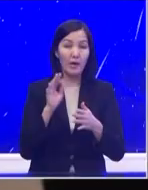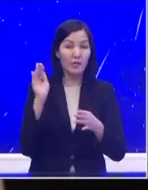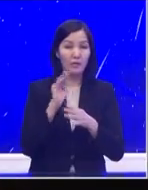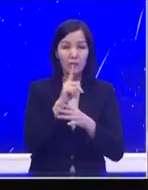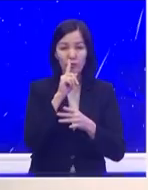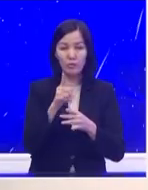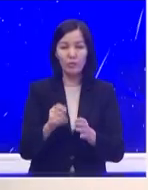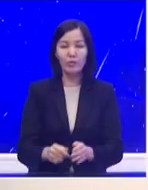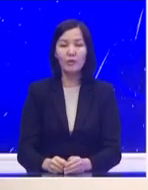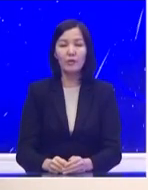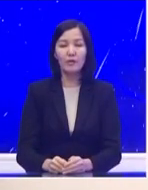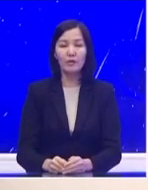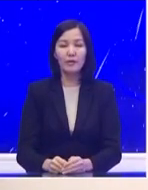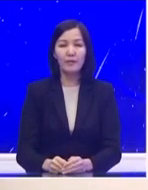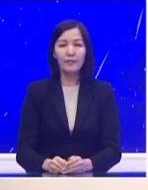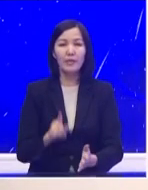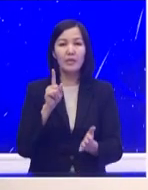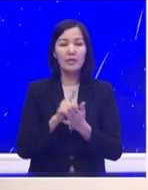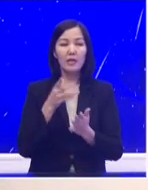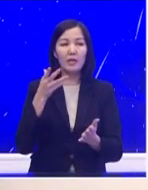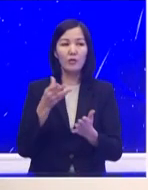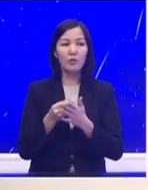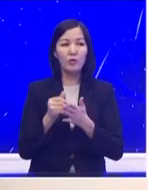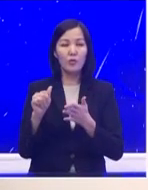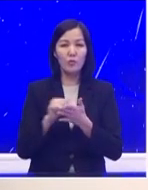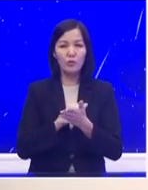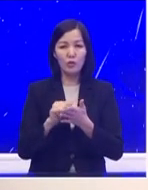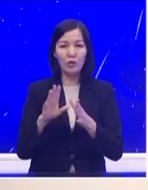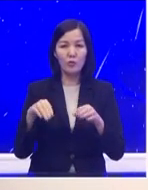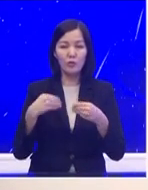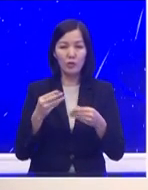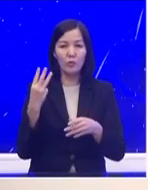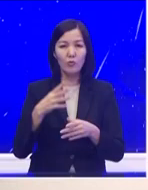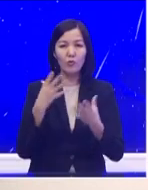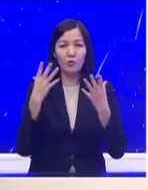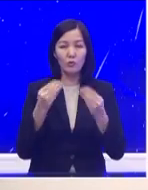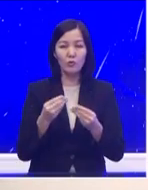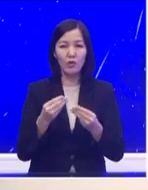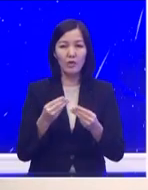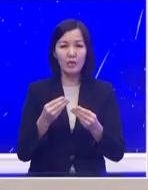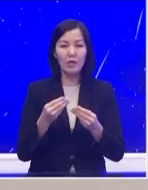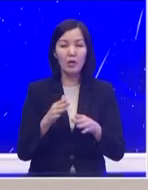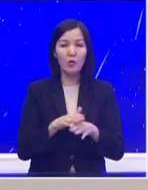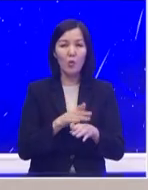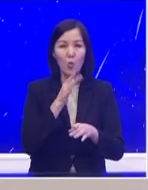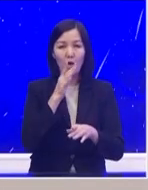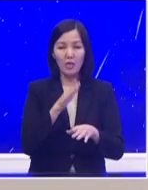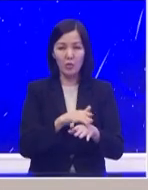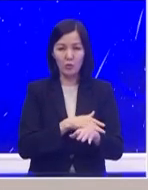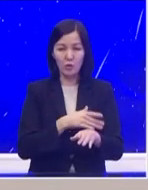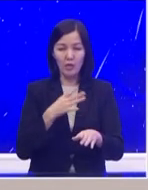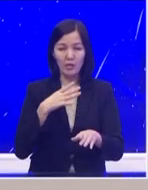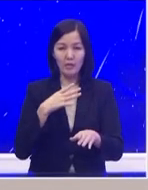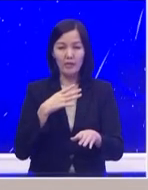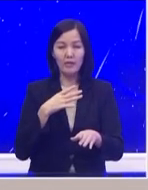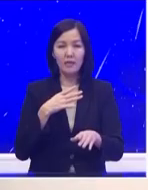есептелмейді. Салық төлеу бұл декларация өткізілген кезде 30 күнтізбелікке бұзуға ұзартылды. Ешқандай